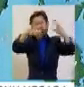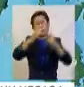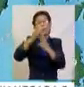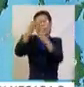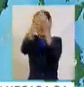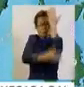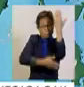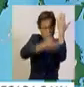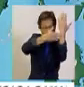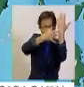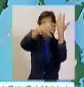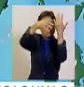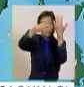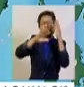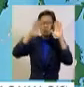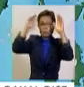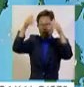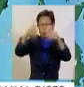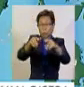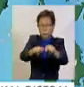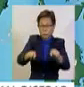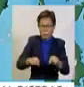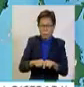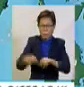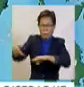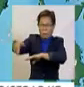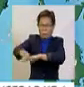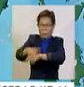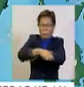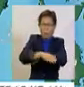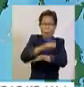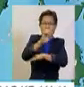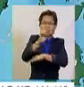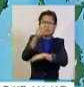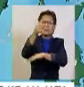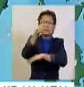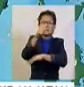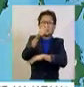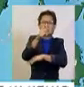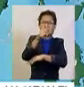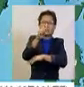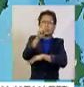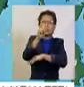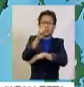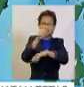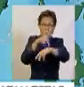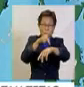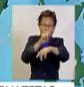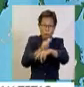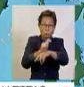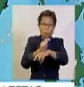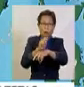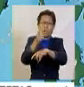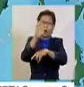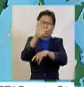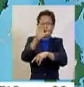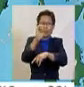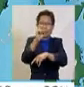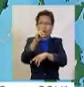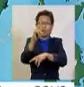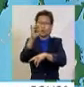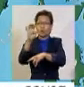Malaysia yang bertumpu di kawasan perairan Samui, Kioman, Kondor dan juga Bungkuran. Dan ini